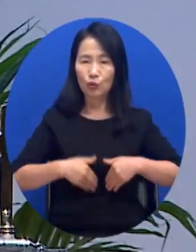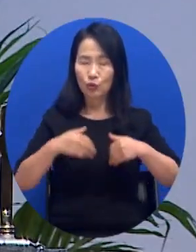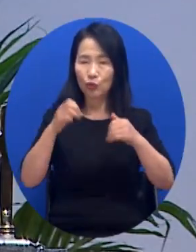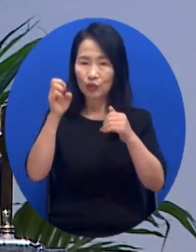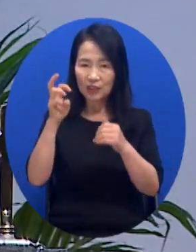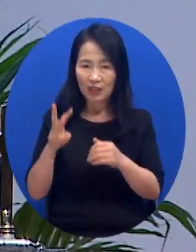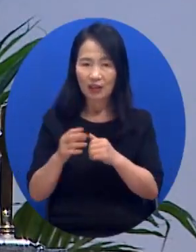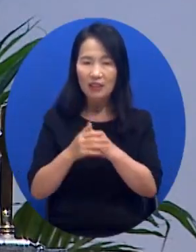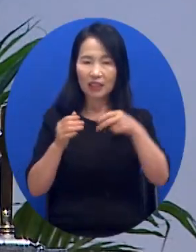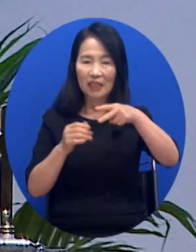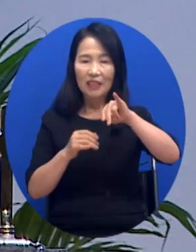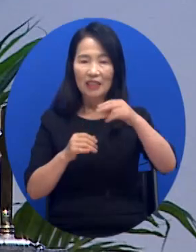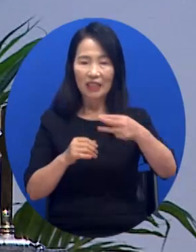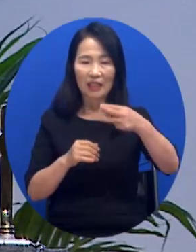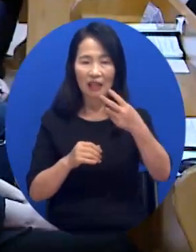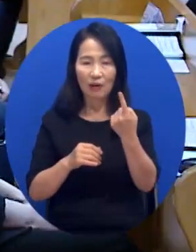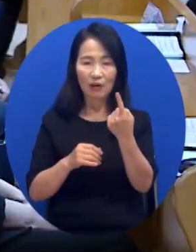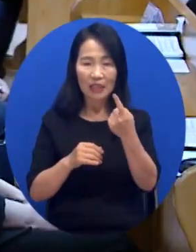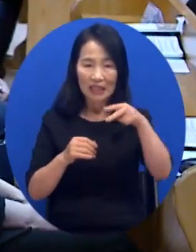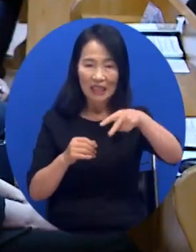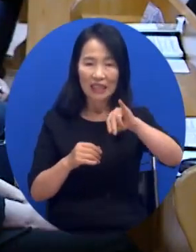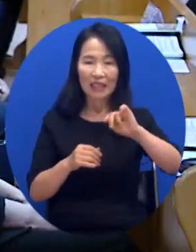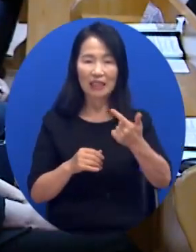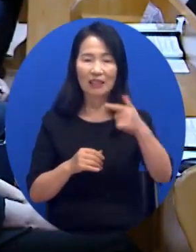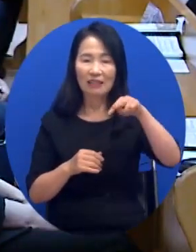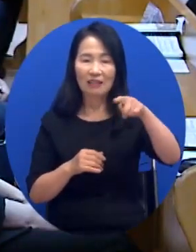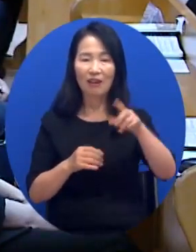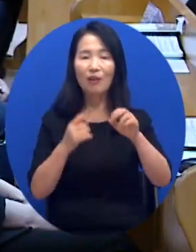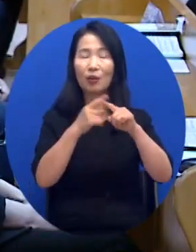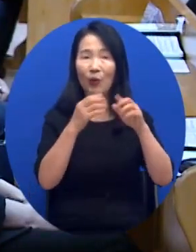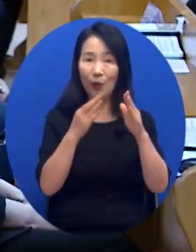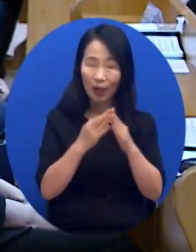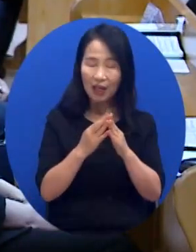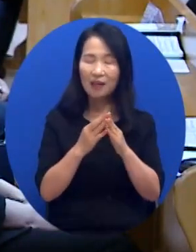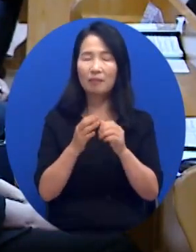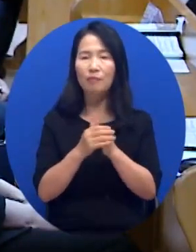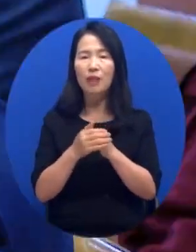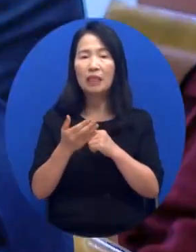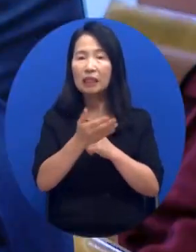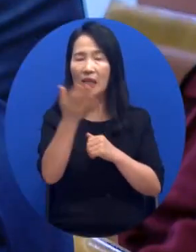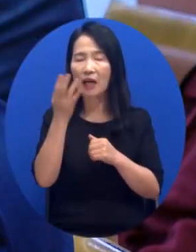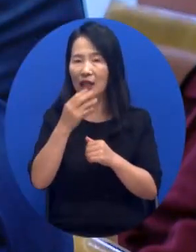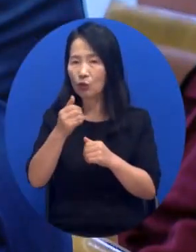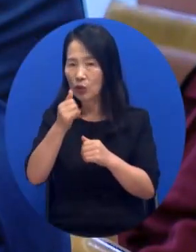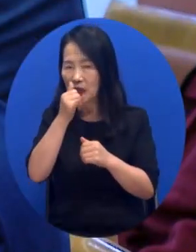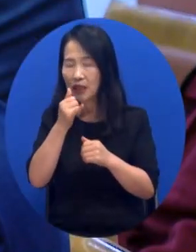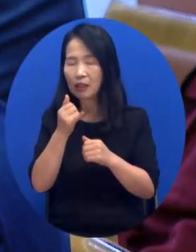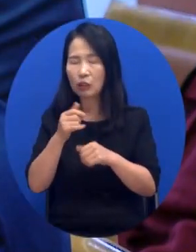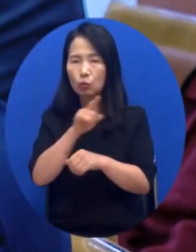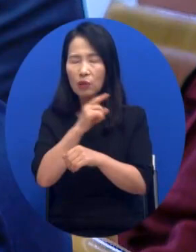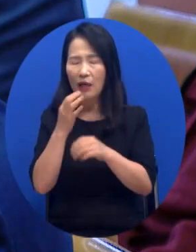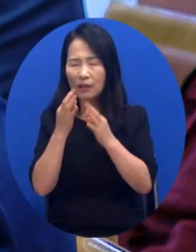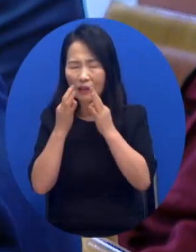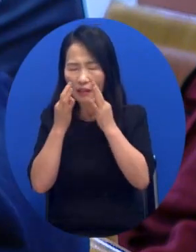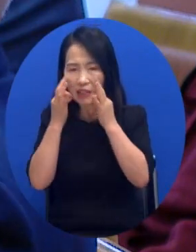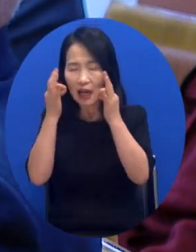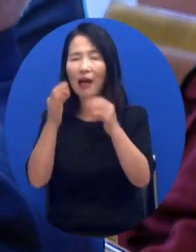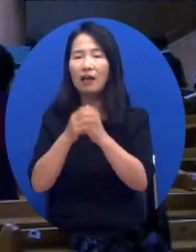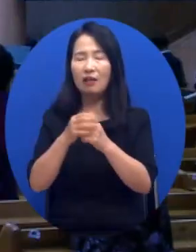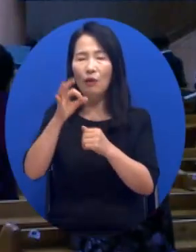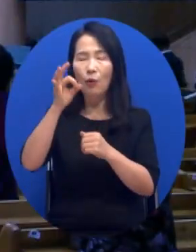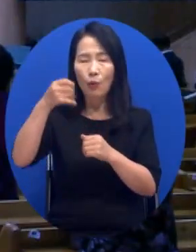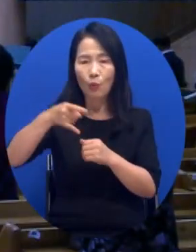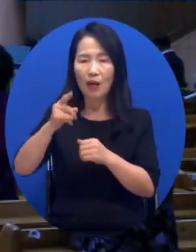신성교회 박상칠 목사는 그대가 할 수 있는 모든 선을 행하라고 말한 웨슬리의 말처럼 어려운 이웃을 향해 힘을